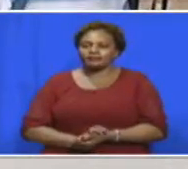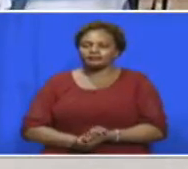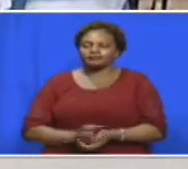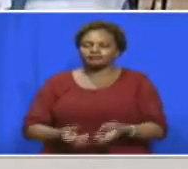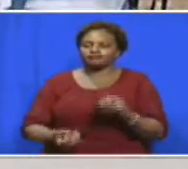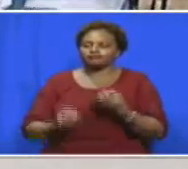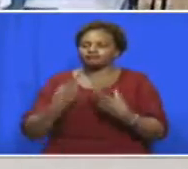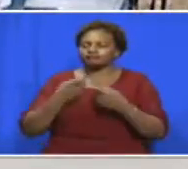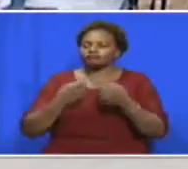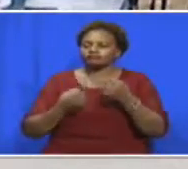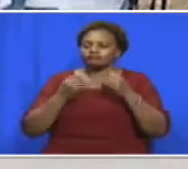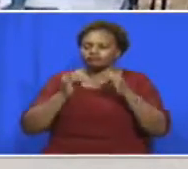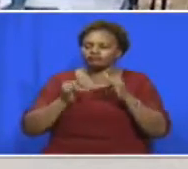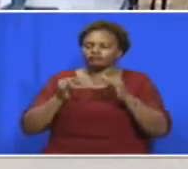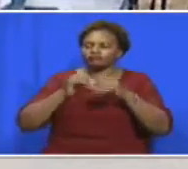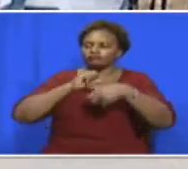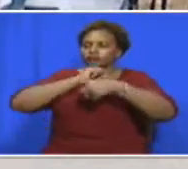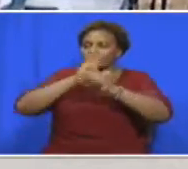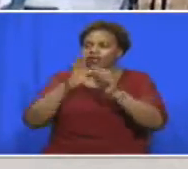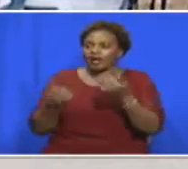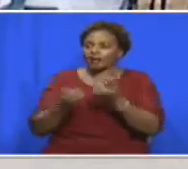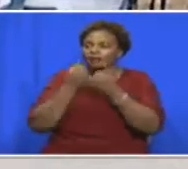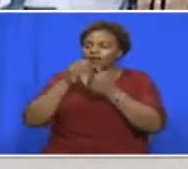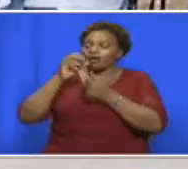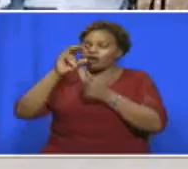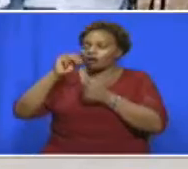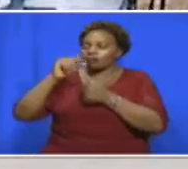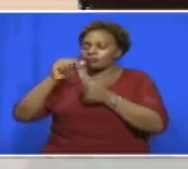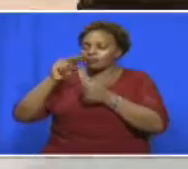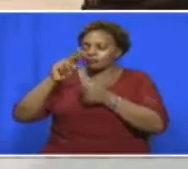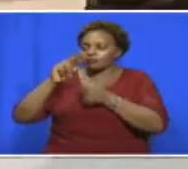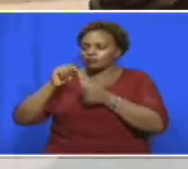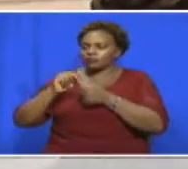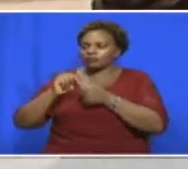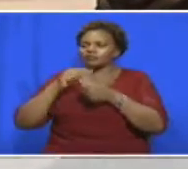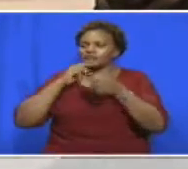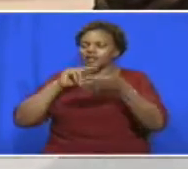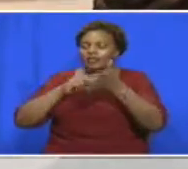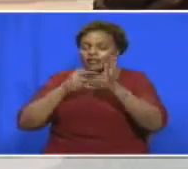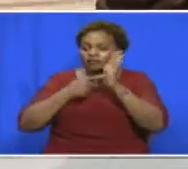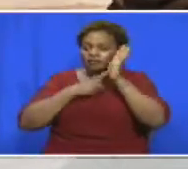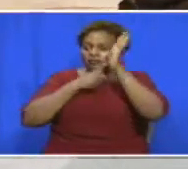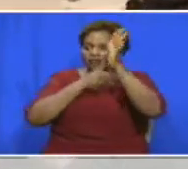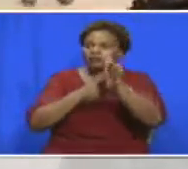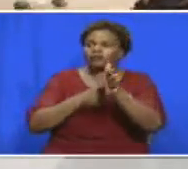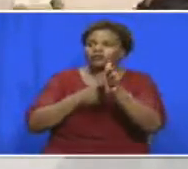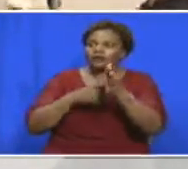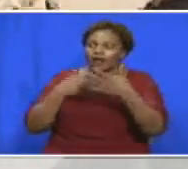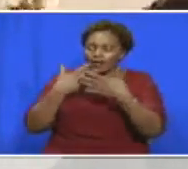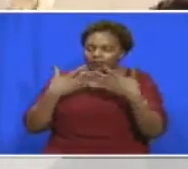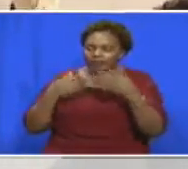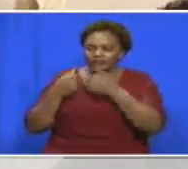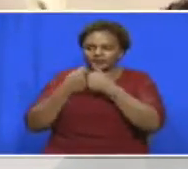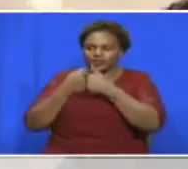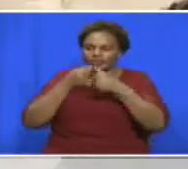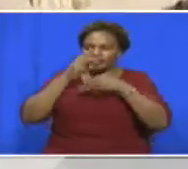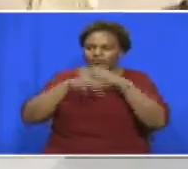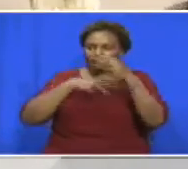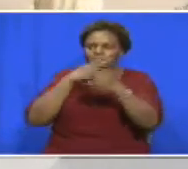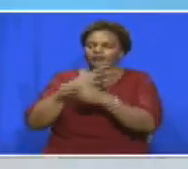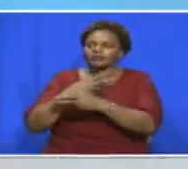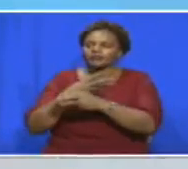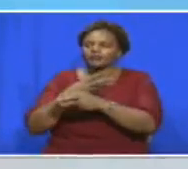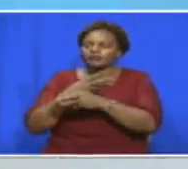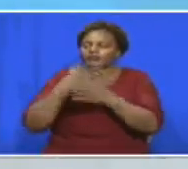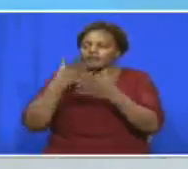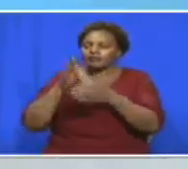Michepuko ya aina mpya virusi vya korona kama omicron bila shaka ni dhihirisho kuwa hali ingali tete kwa ulimwengu na